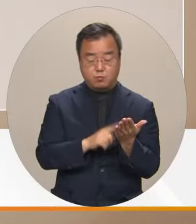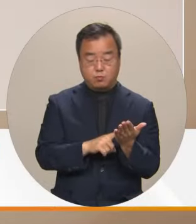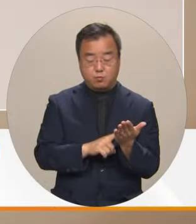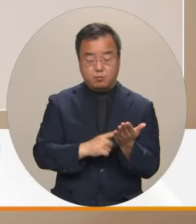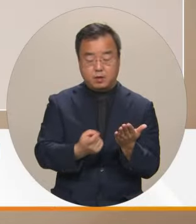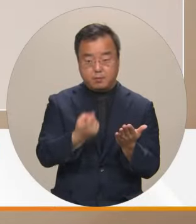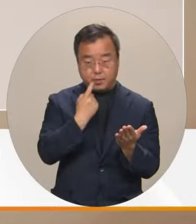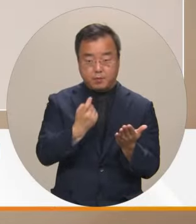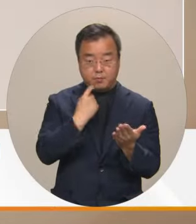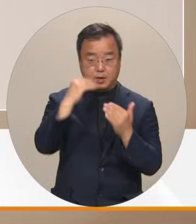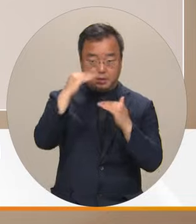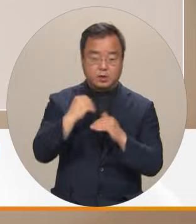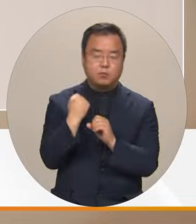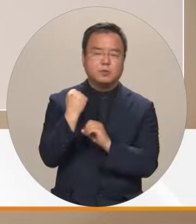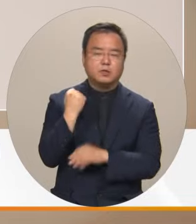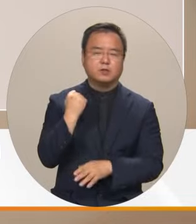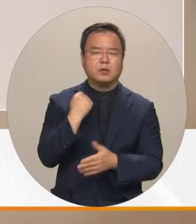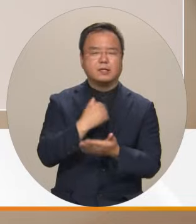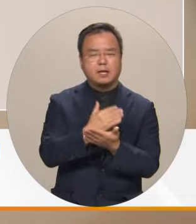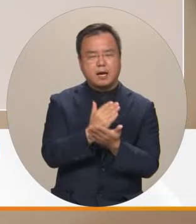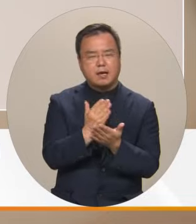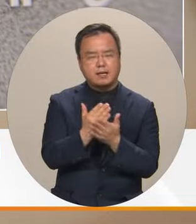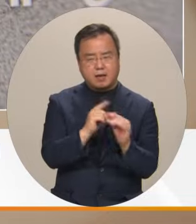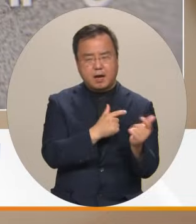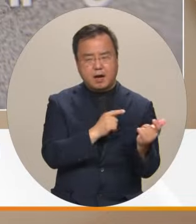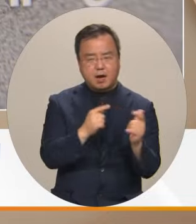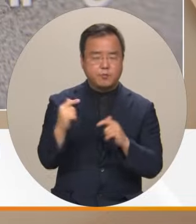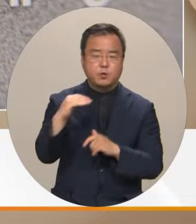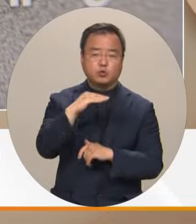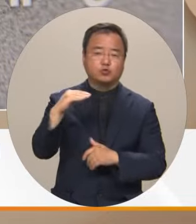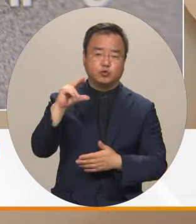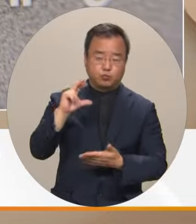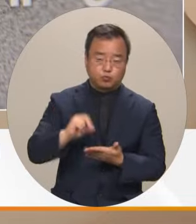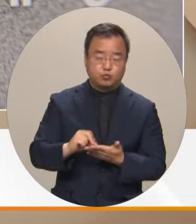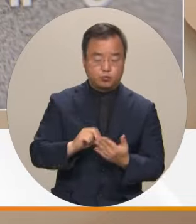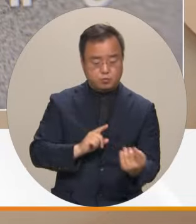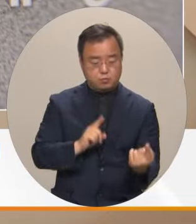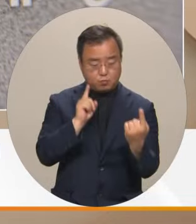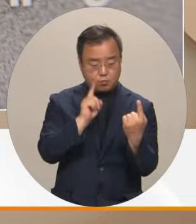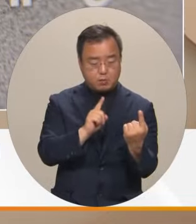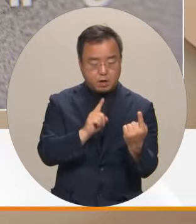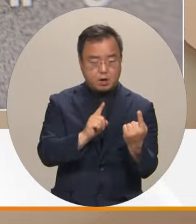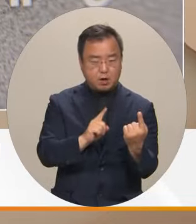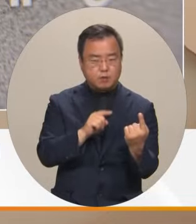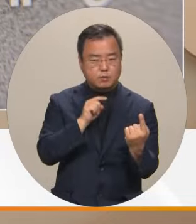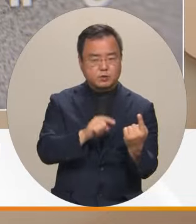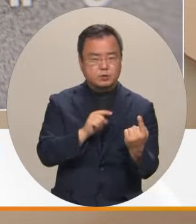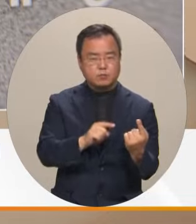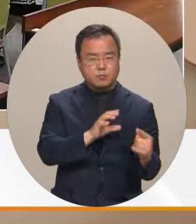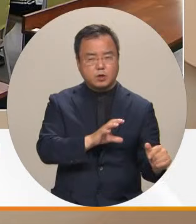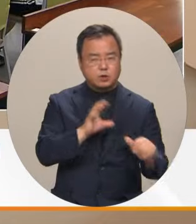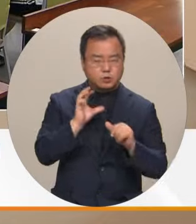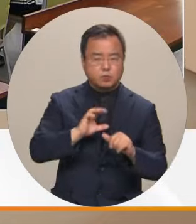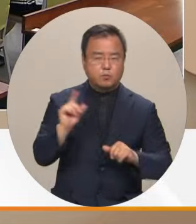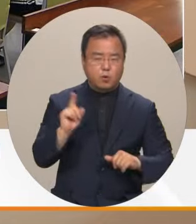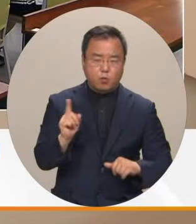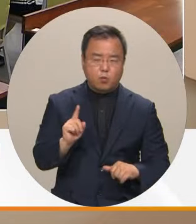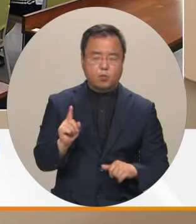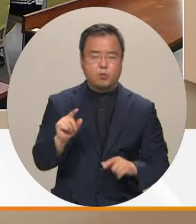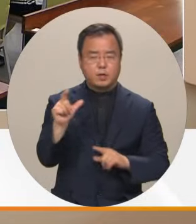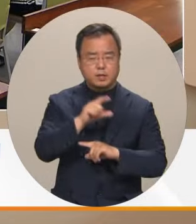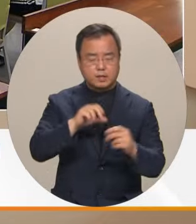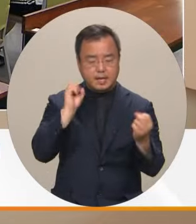바탕으로 해서 정말 다양한 수준의 문제를 접하면서 아 이거를 어떻게 적용해서 식을 만들고